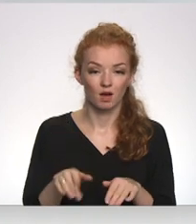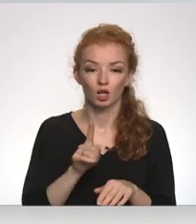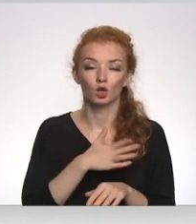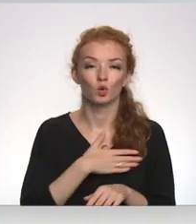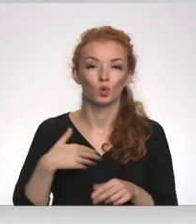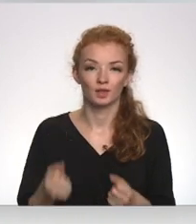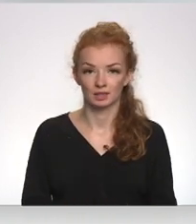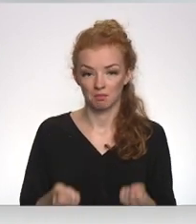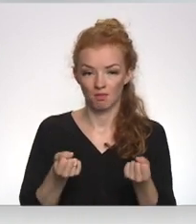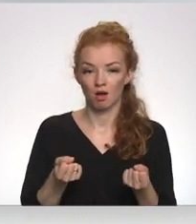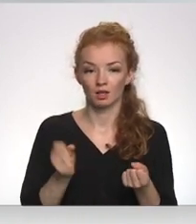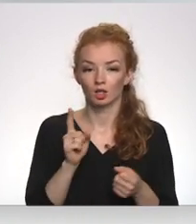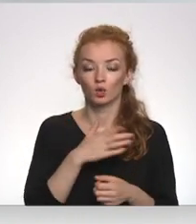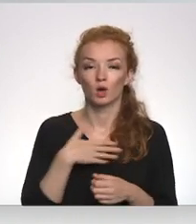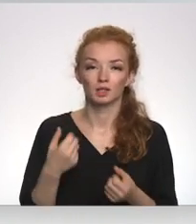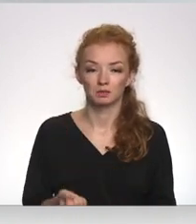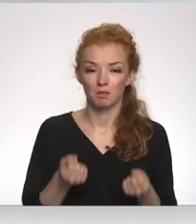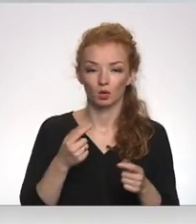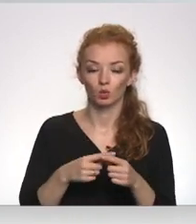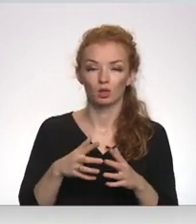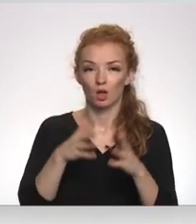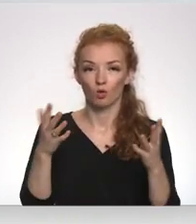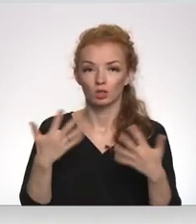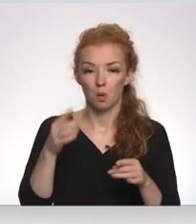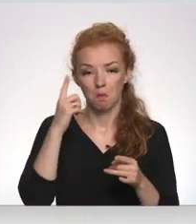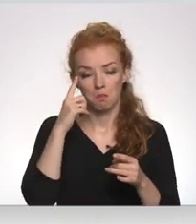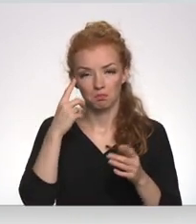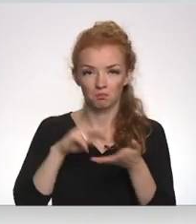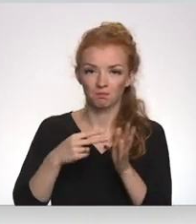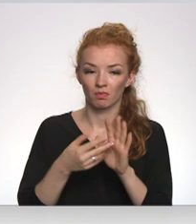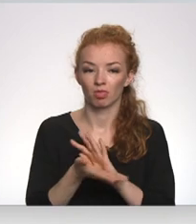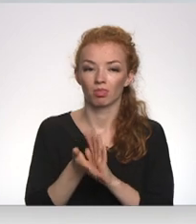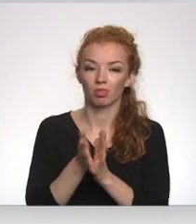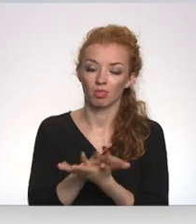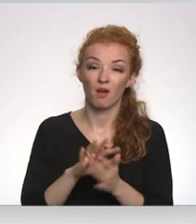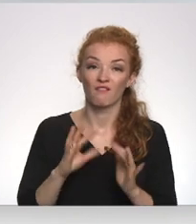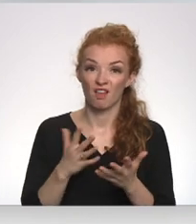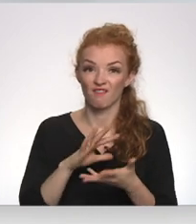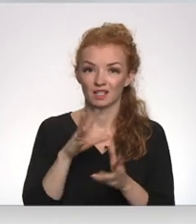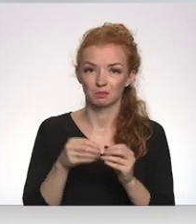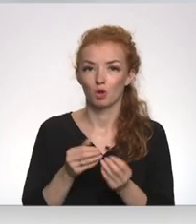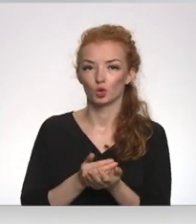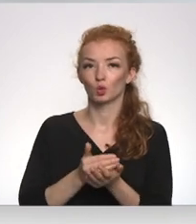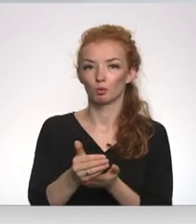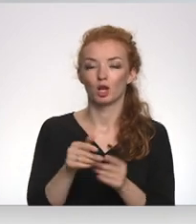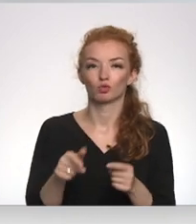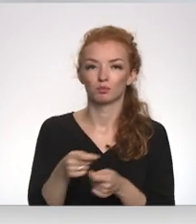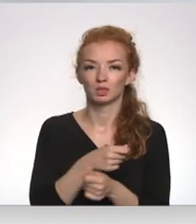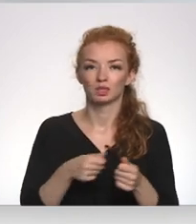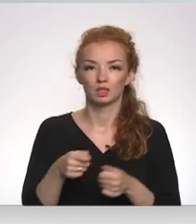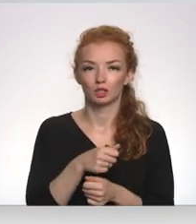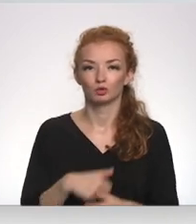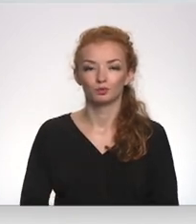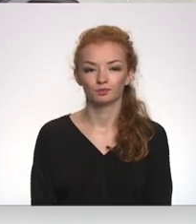ļoti smagi. Ir ļoti smagi un daudz jau pārdomā, vai vispār turpinās